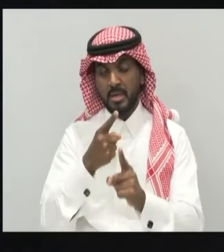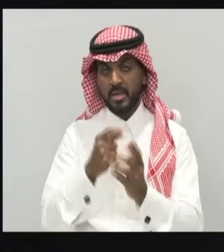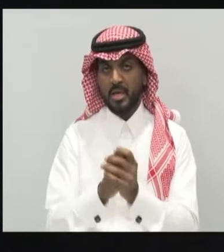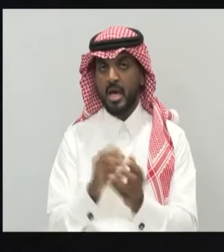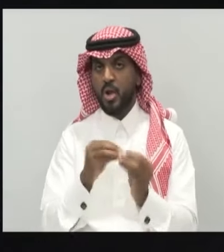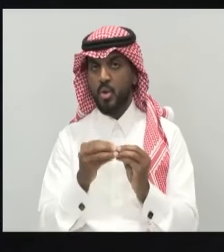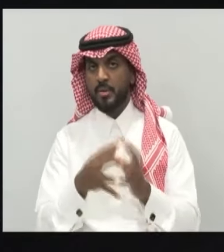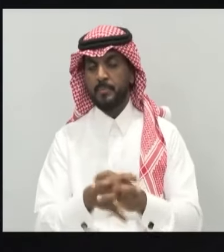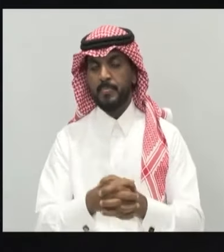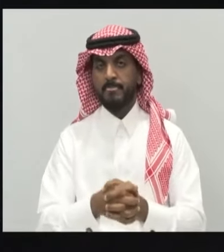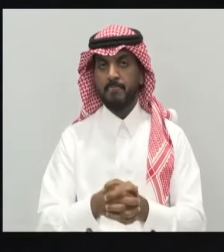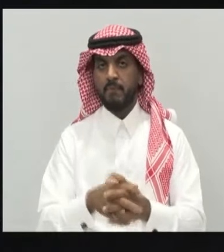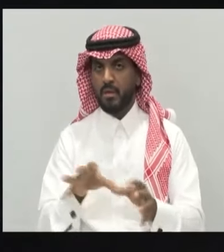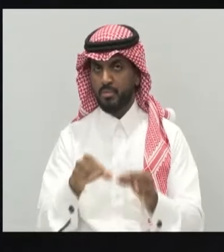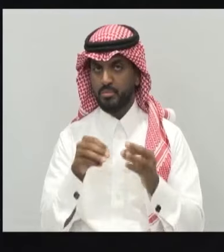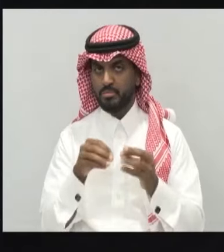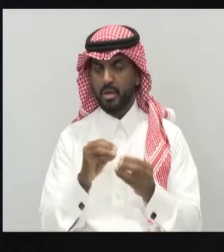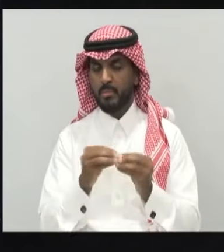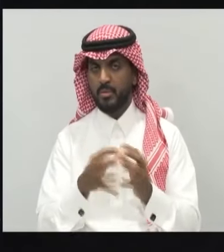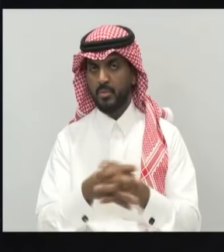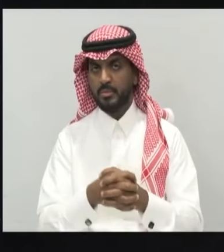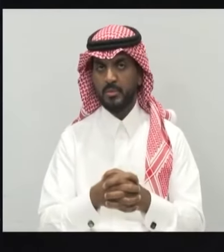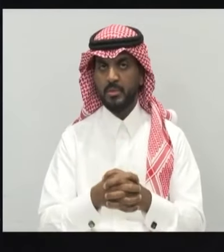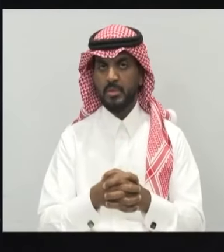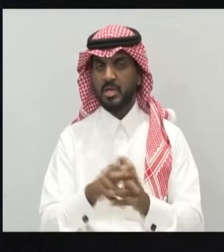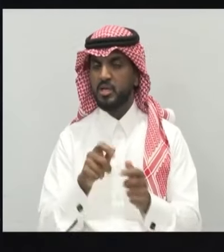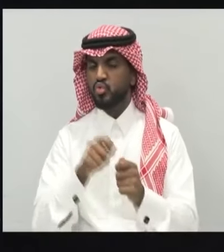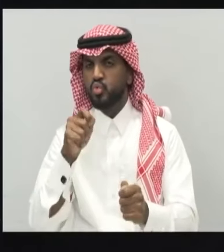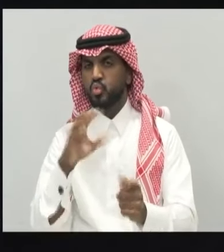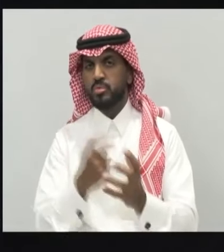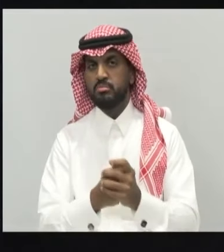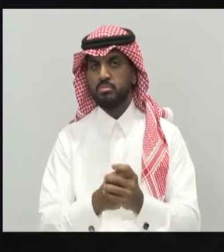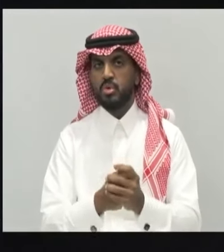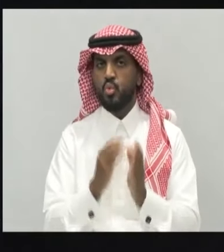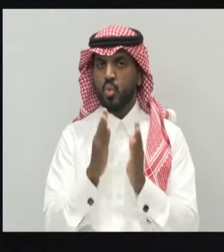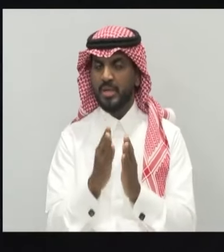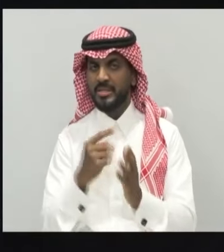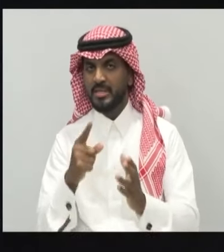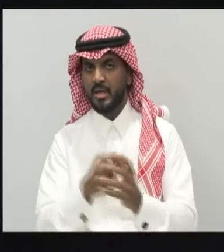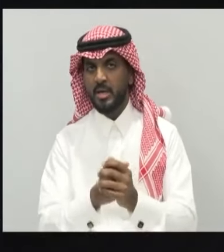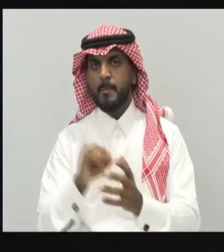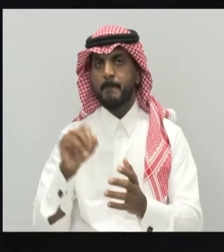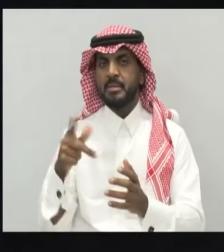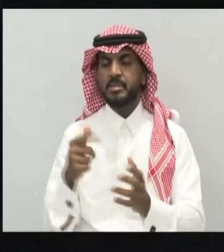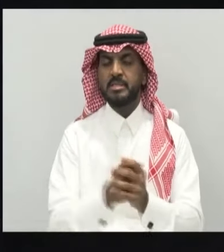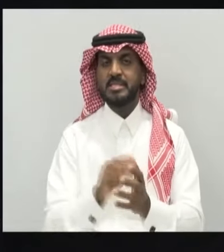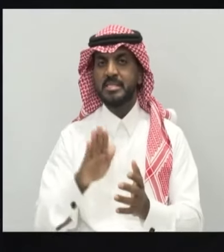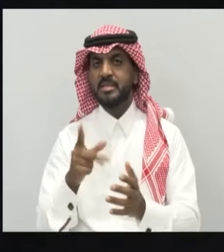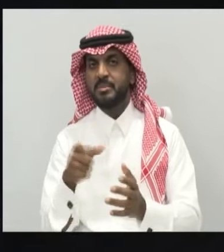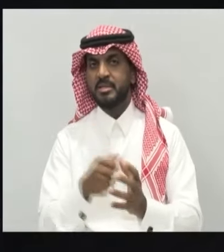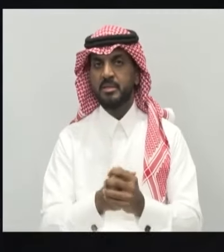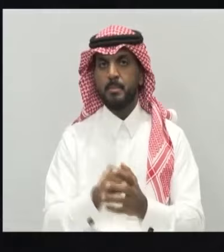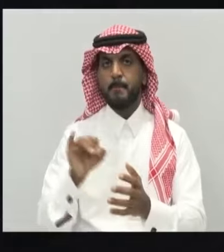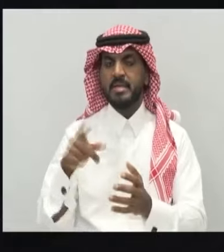الاقلام التلوين قياس طوله يا ابطال ما الوحده الانسب مليمتر سنتيمتر